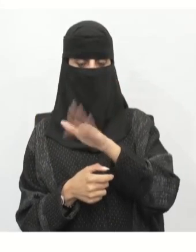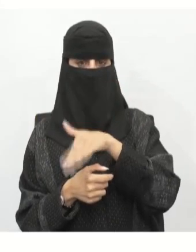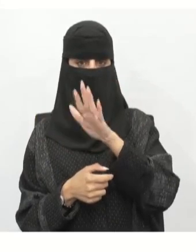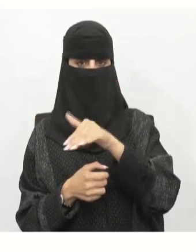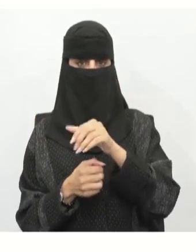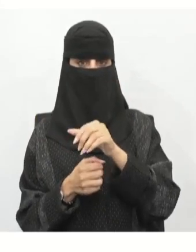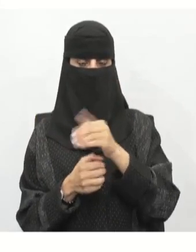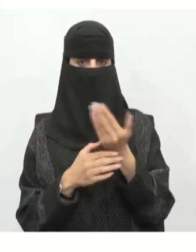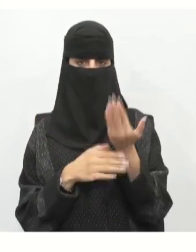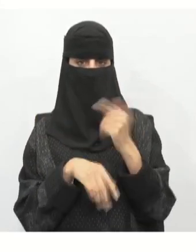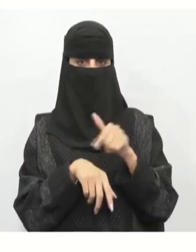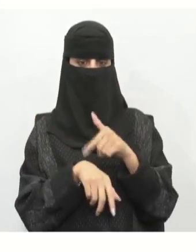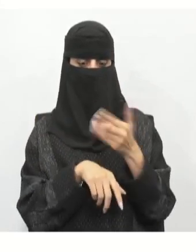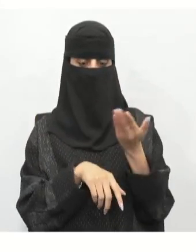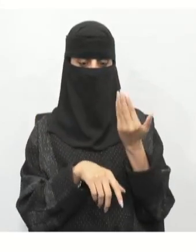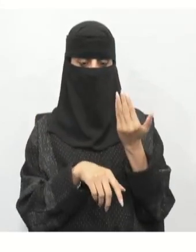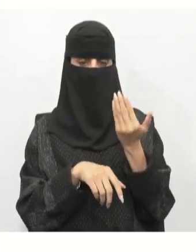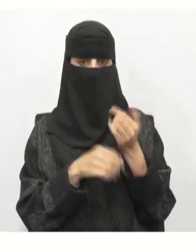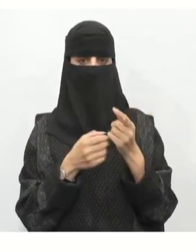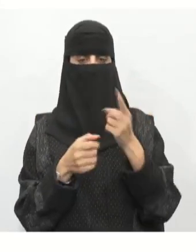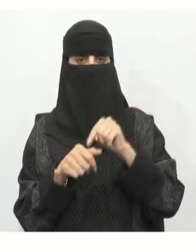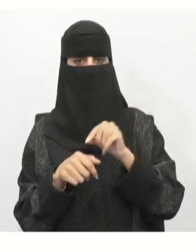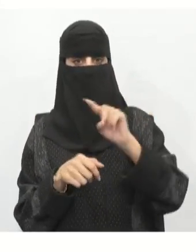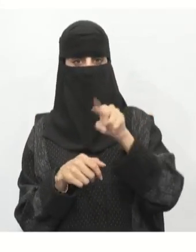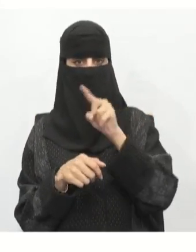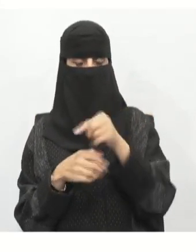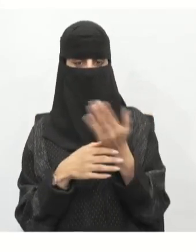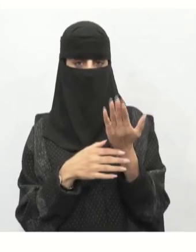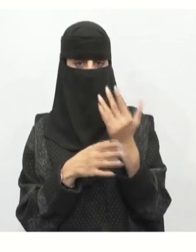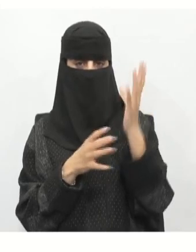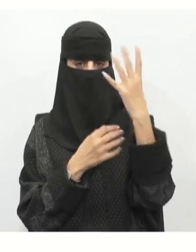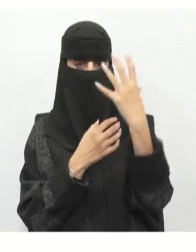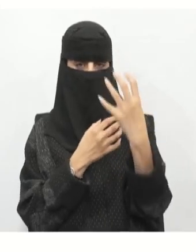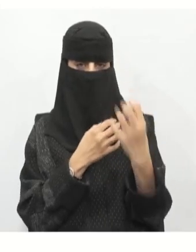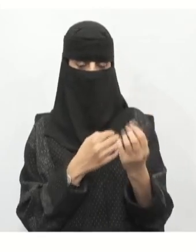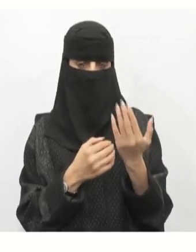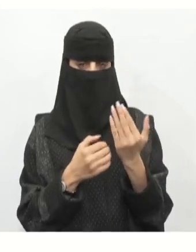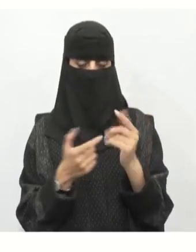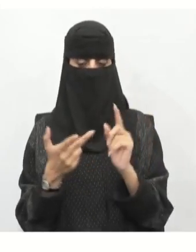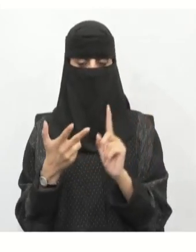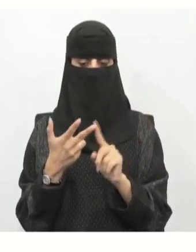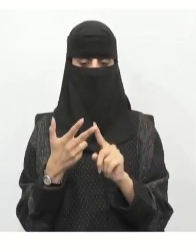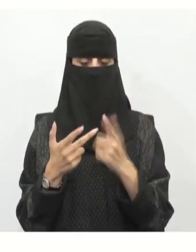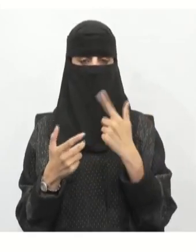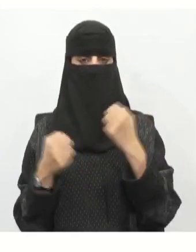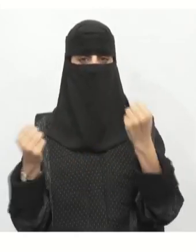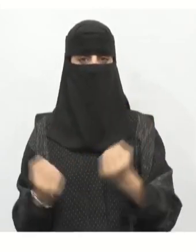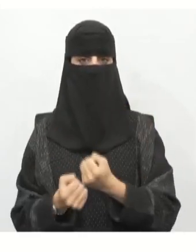فراغ الباكر وقبل الغروب ثالثا امارس